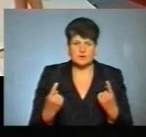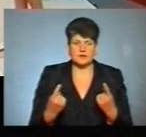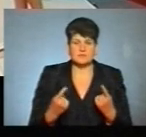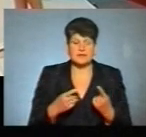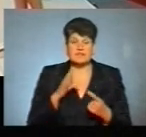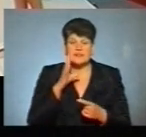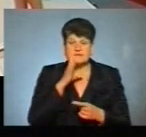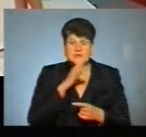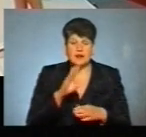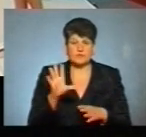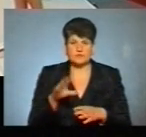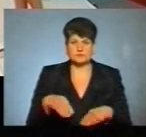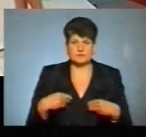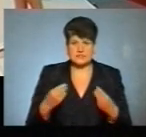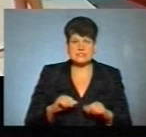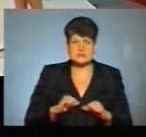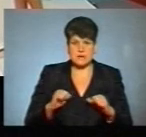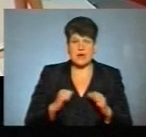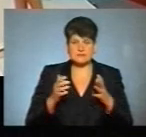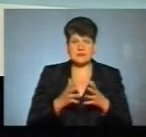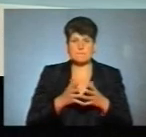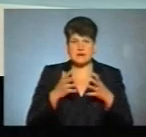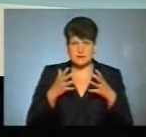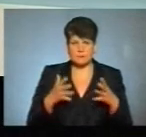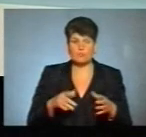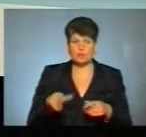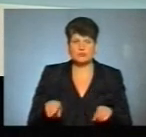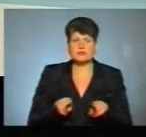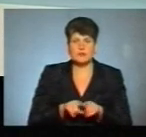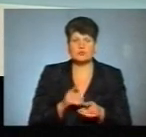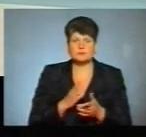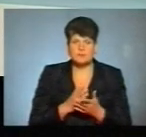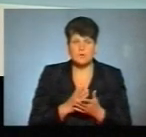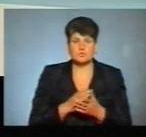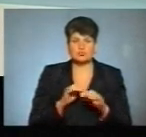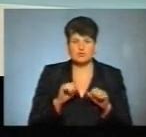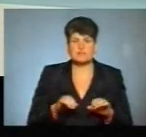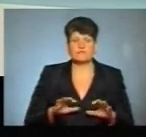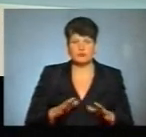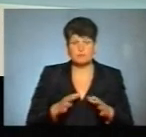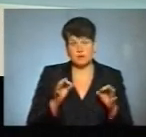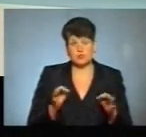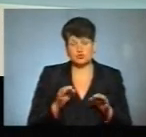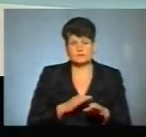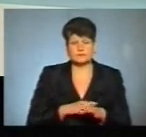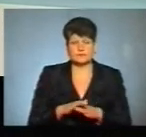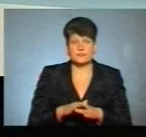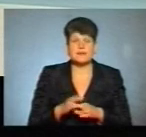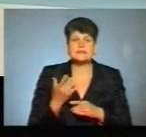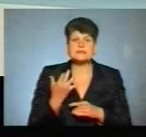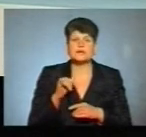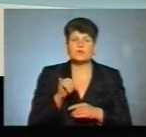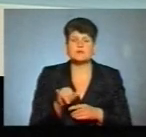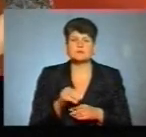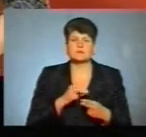її навіть обробляти зараз, але стараємося так максимально, бо люди також мають здатність втомлюватися, але нічого, справляємося. Звичайно. А скільки у